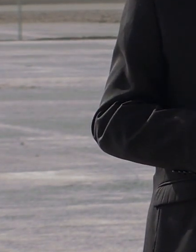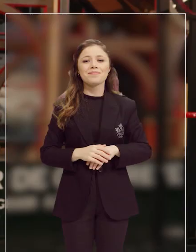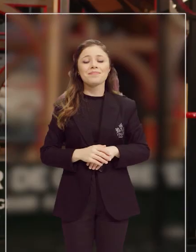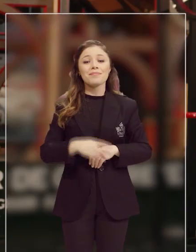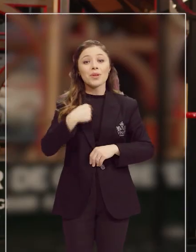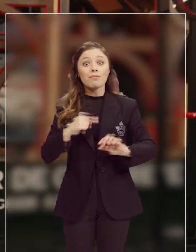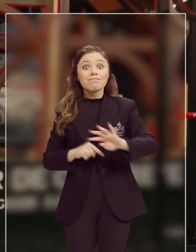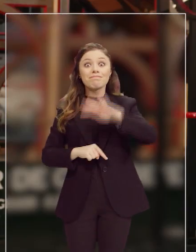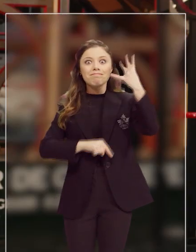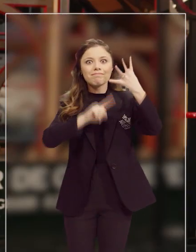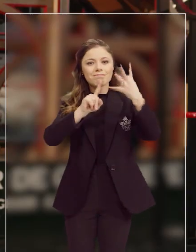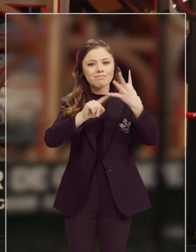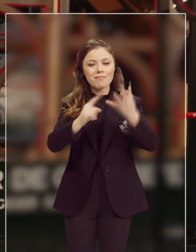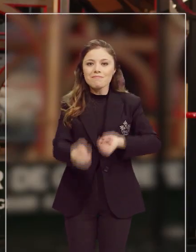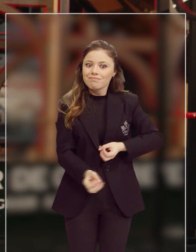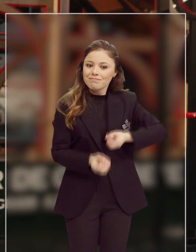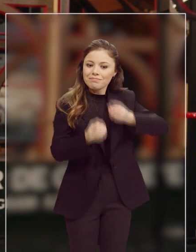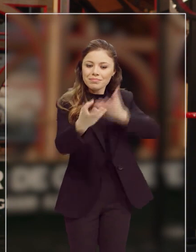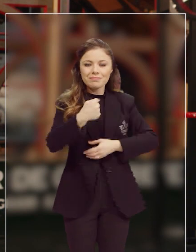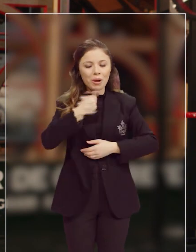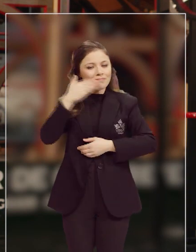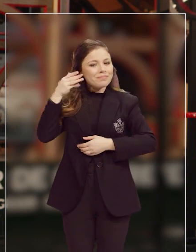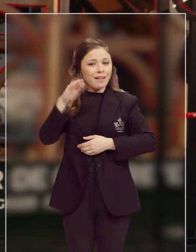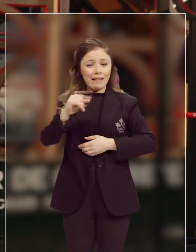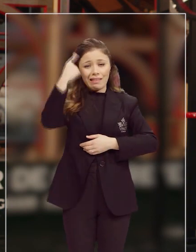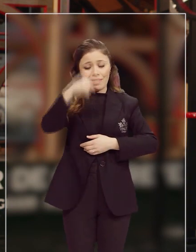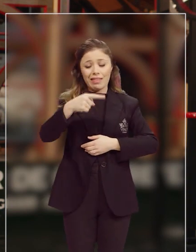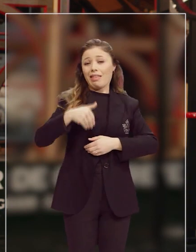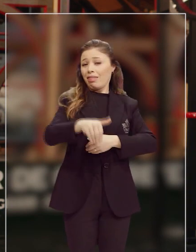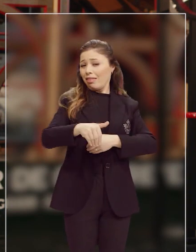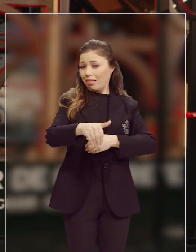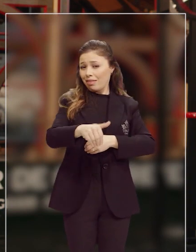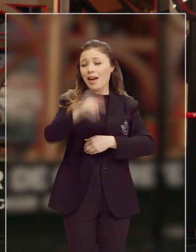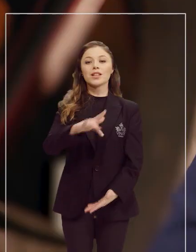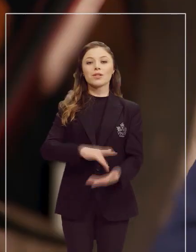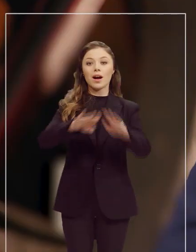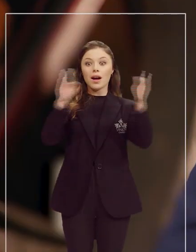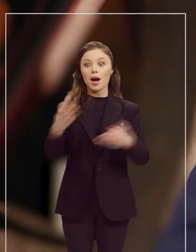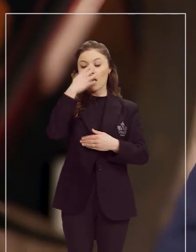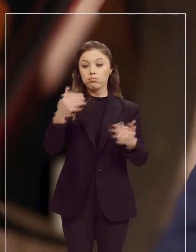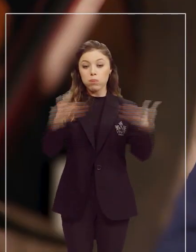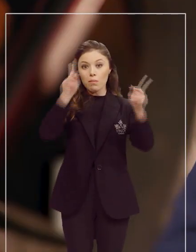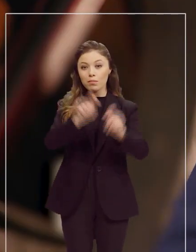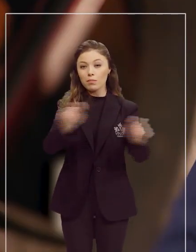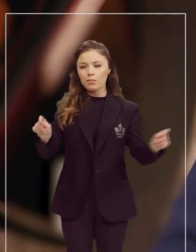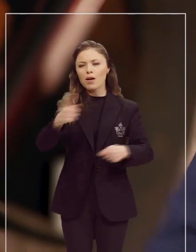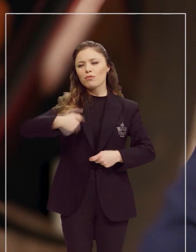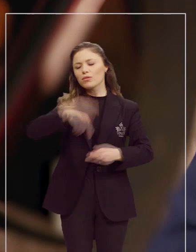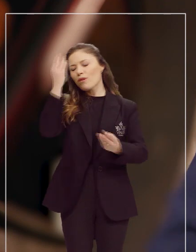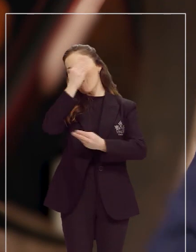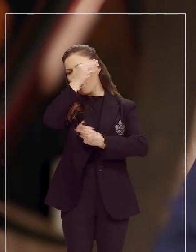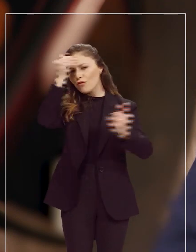conflicte. Més reivindicatiu s'ha mostrat l'asturià Adrián Barbón, que des del Museu de la Mineria de l'Entrego ha parlat en